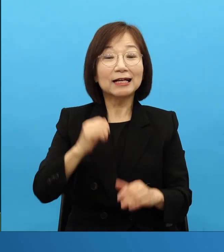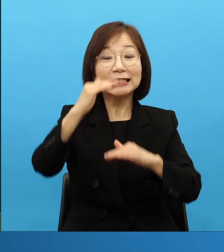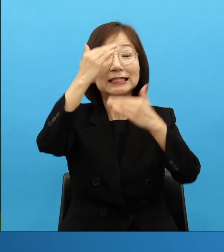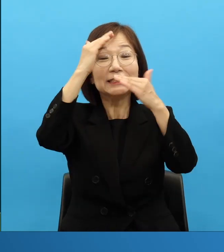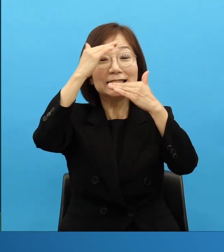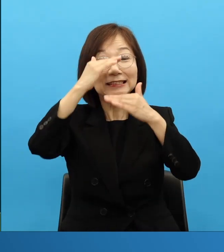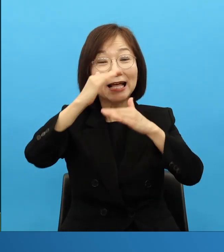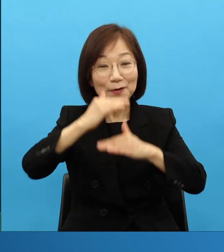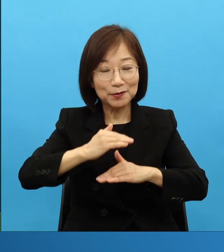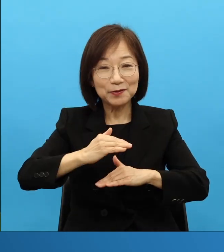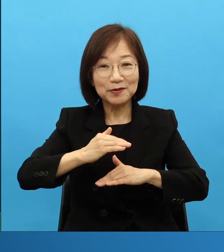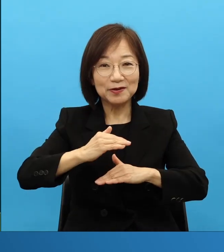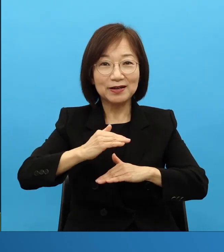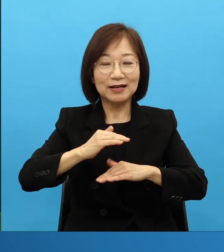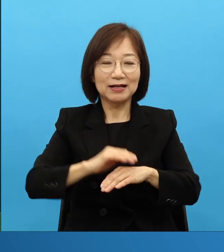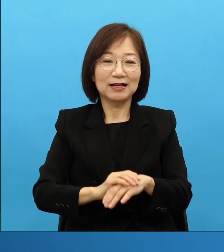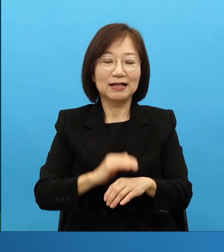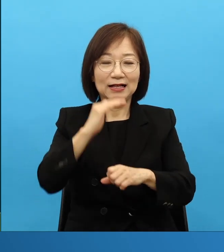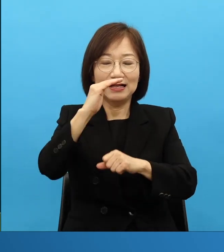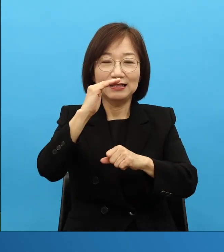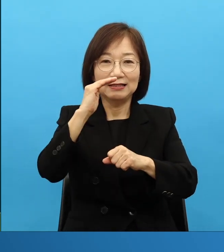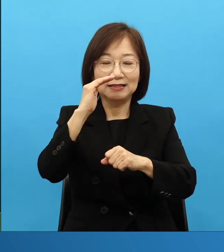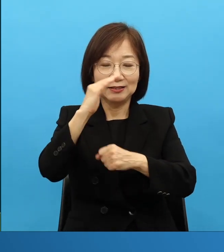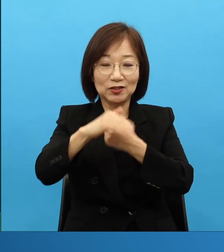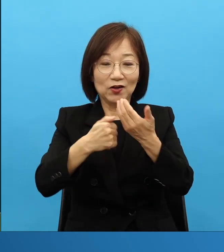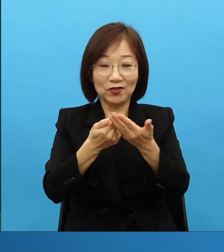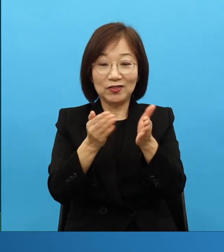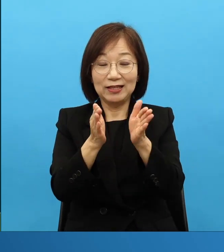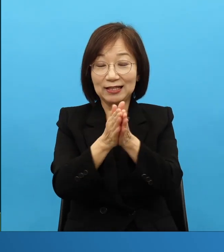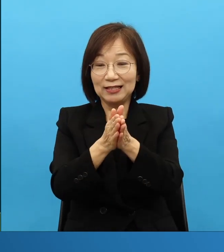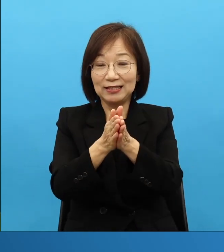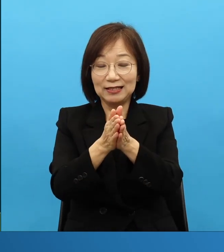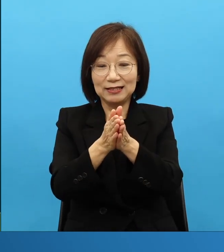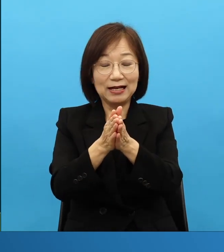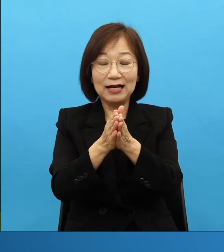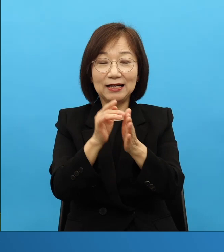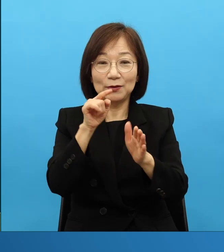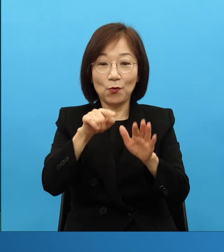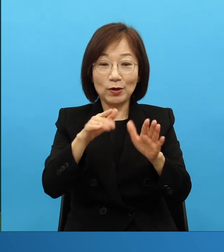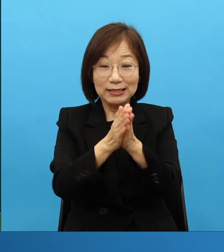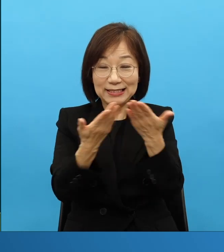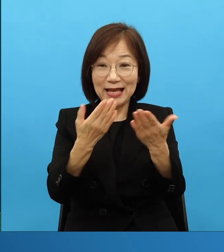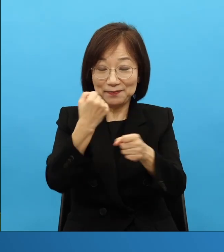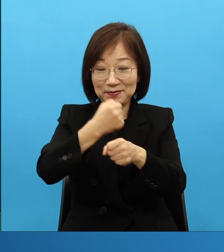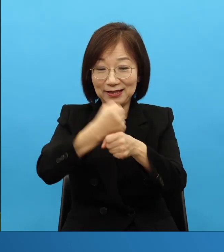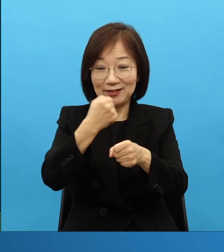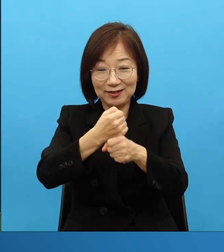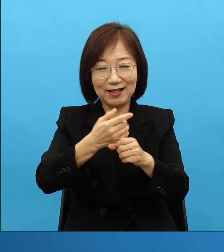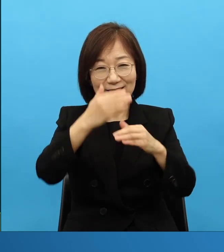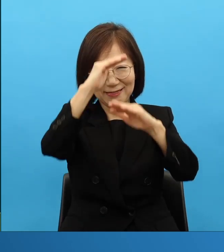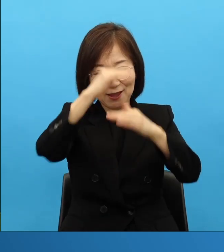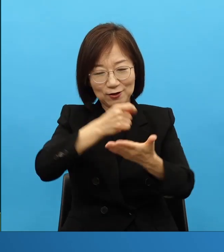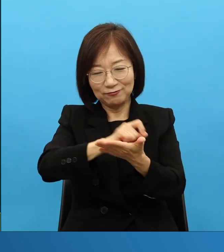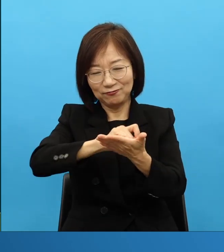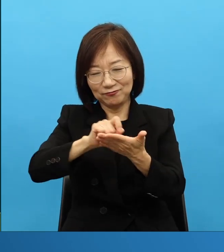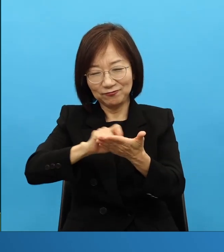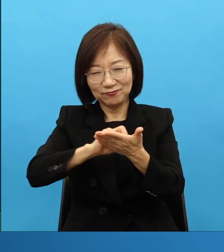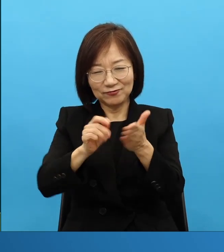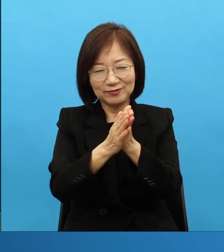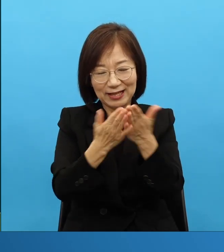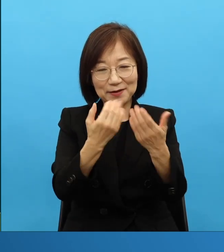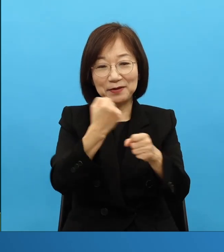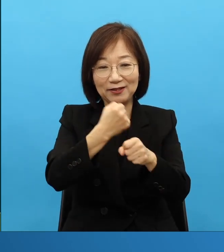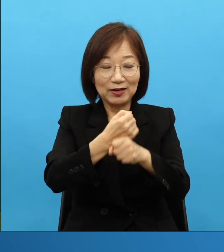John Bunyan wrote. 전 세계에 놀라운 일이 벌어졌습니다. An amazing thing happened all 많이 across the world. 팔렸습니다. Sold many copies. 철로